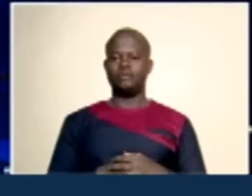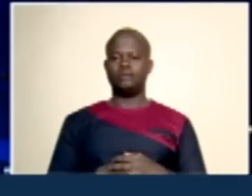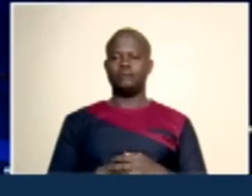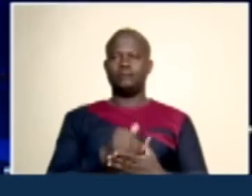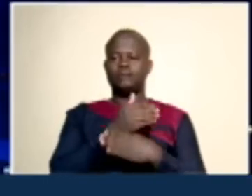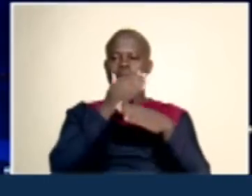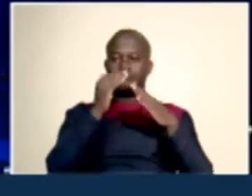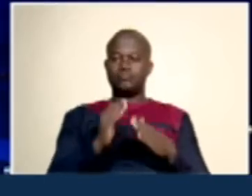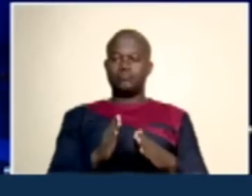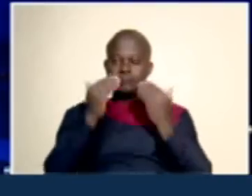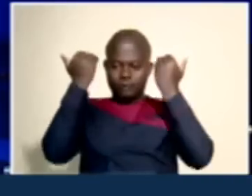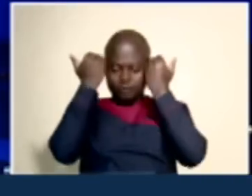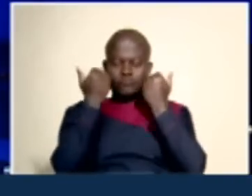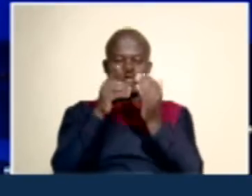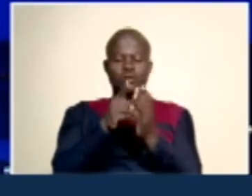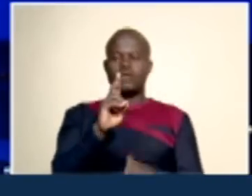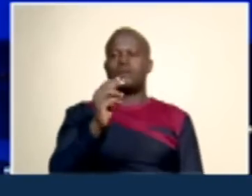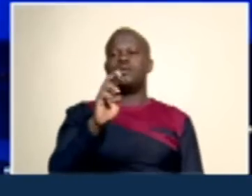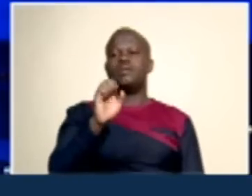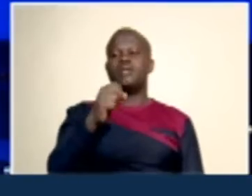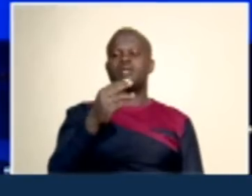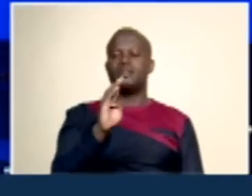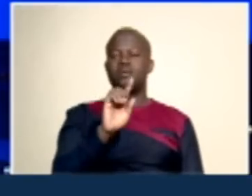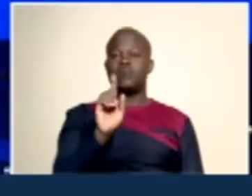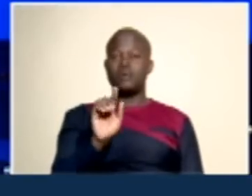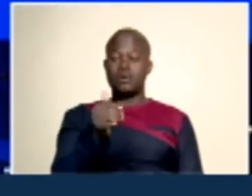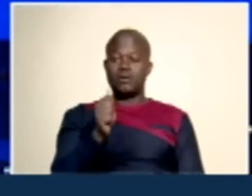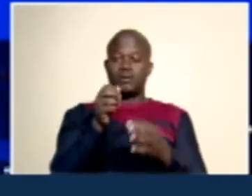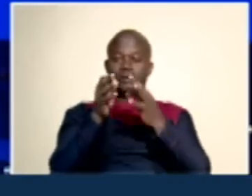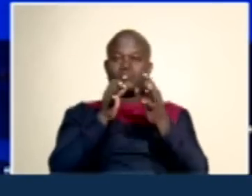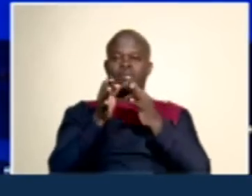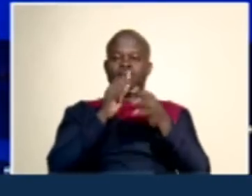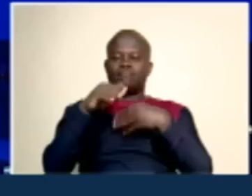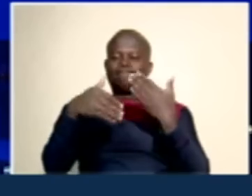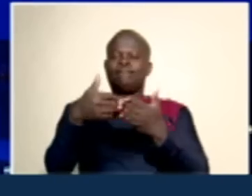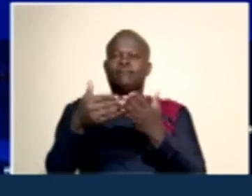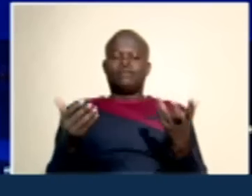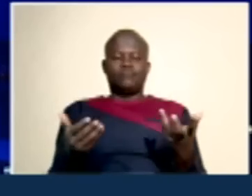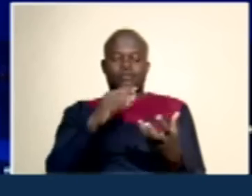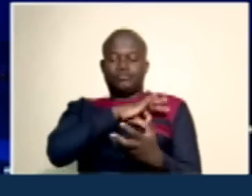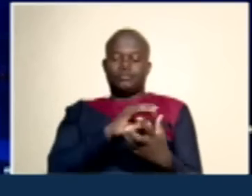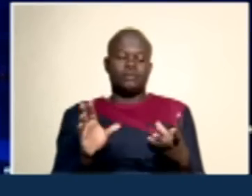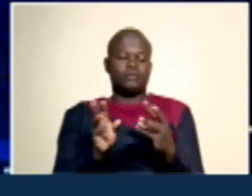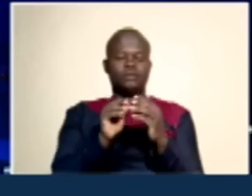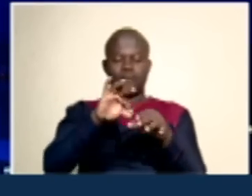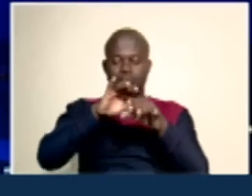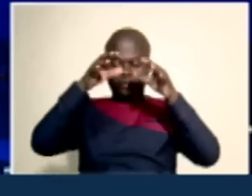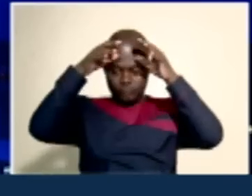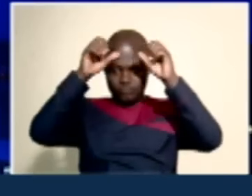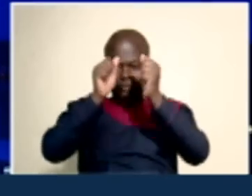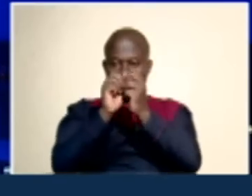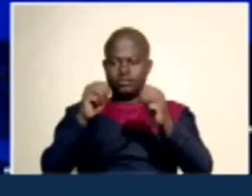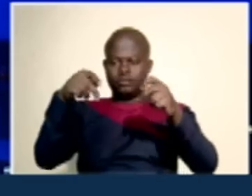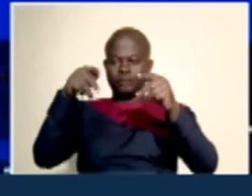Uyu ni ministre w'ubutabera Dr. Ugira Shebuja Emmanuel wasobanuraga inyungu iri mu guhuza amatora y'abadepite n'aya Perezida wa